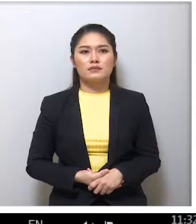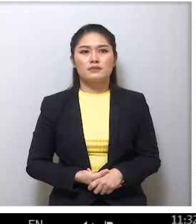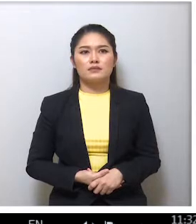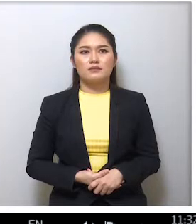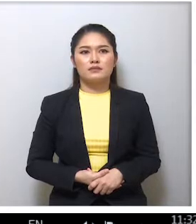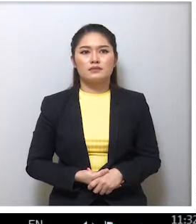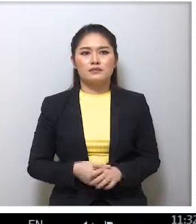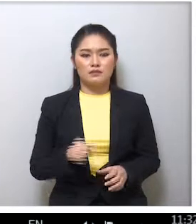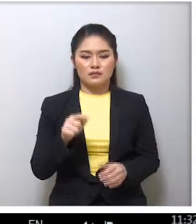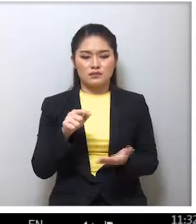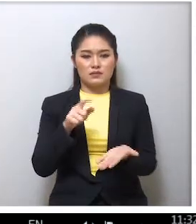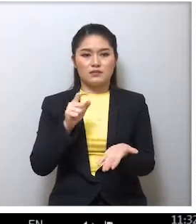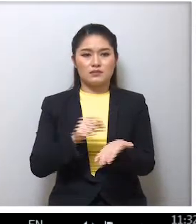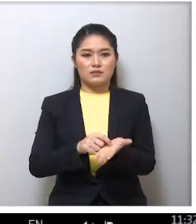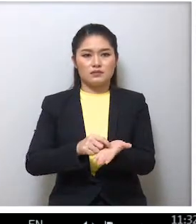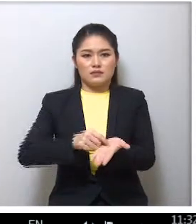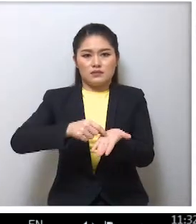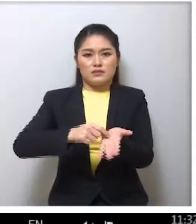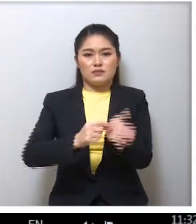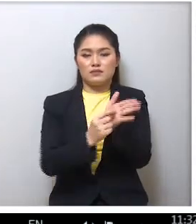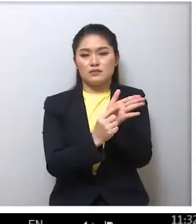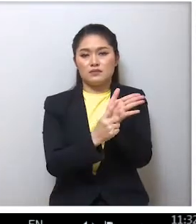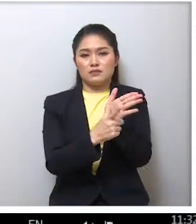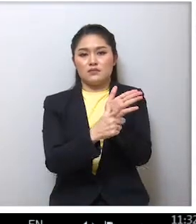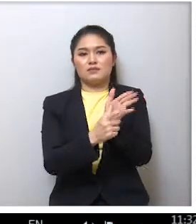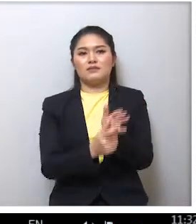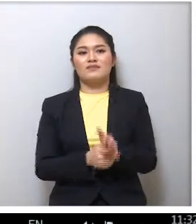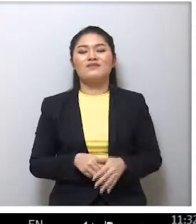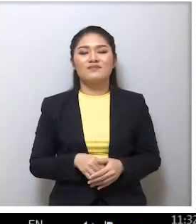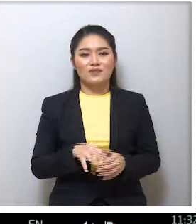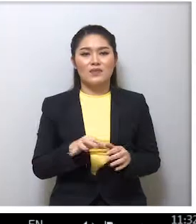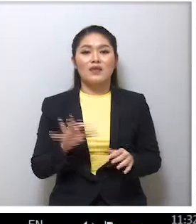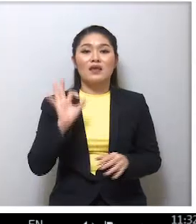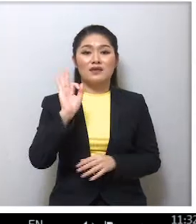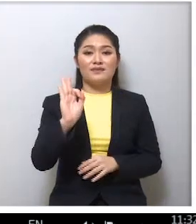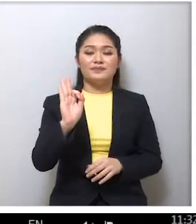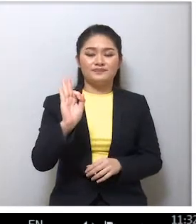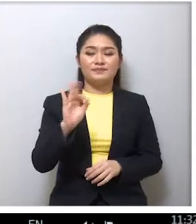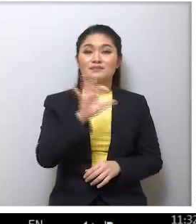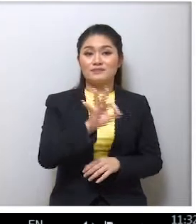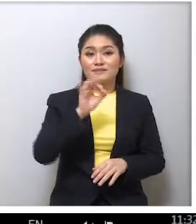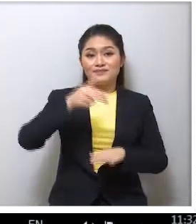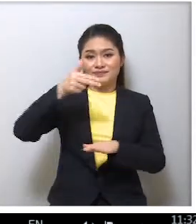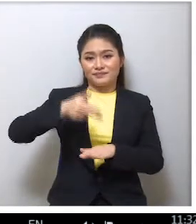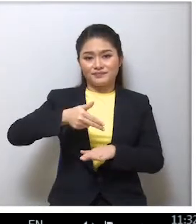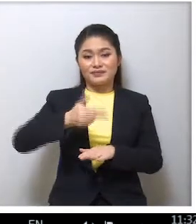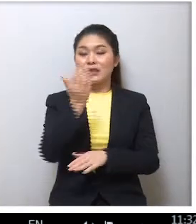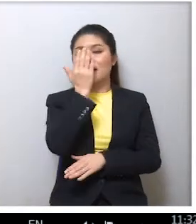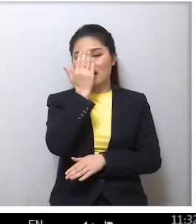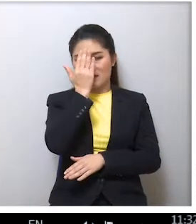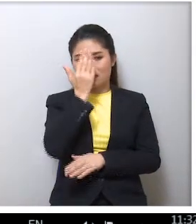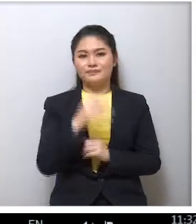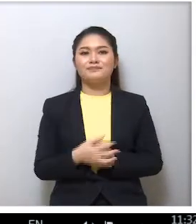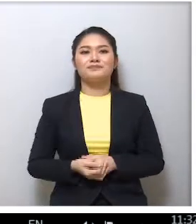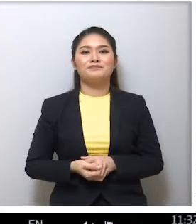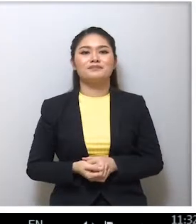กดลากไปที่จอ View Font นะครับกด F เลือก View Font จากนั้นก็ลากทรงกลมขึ้นม